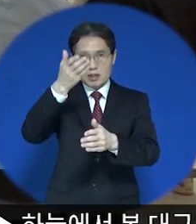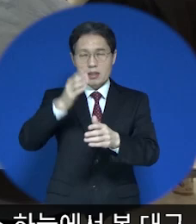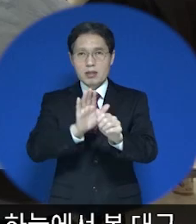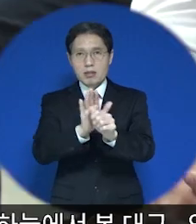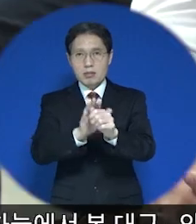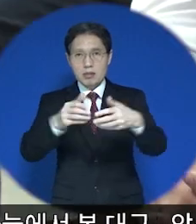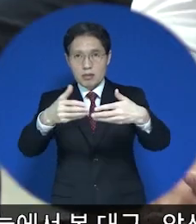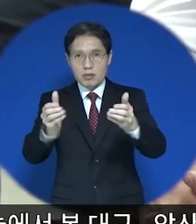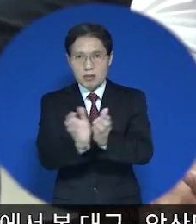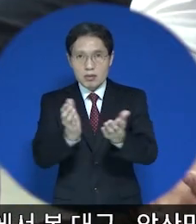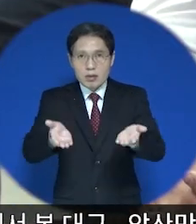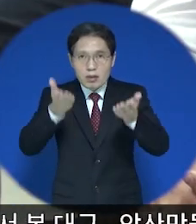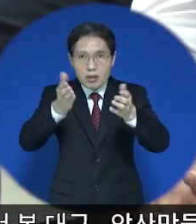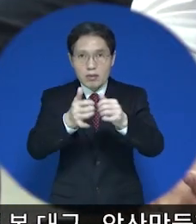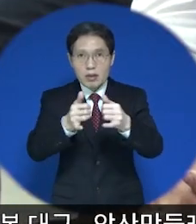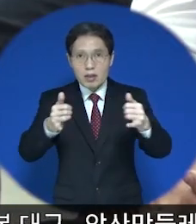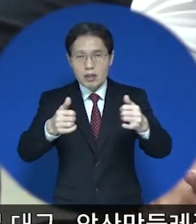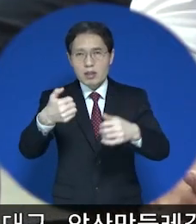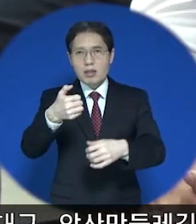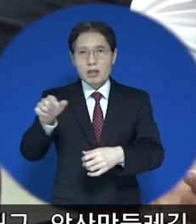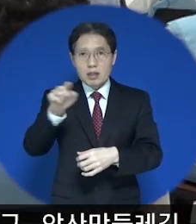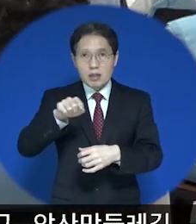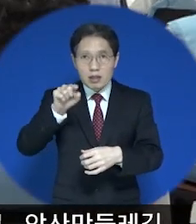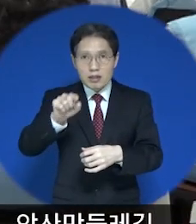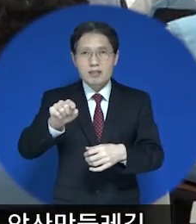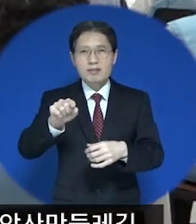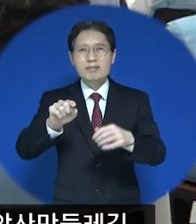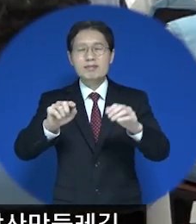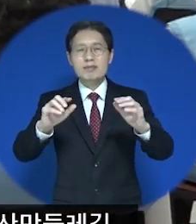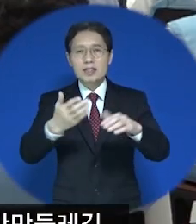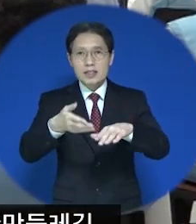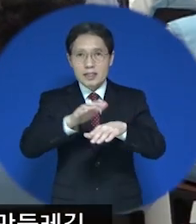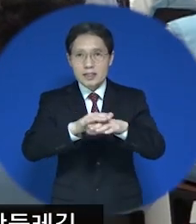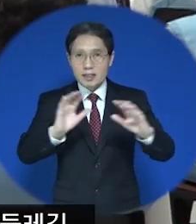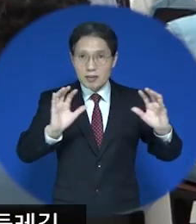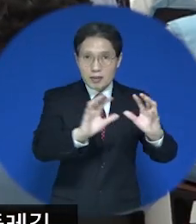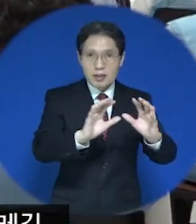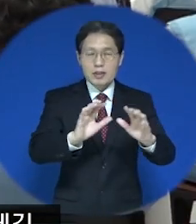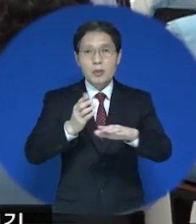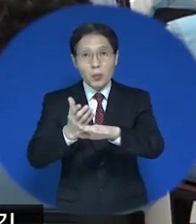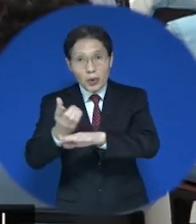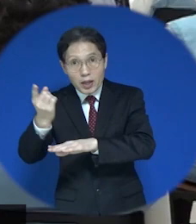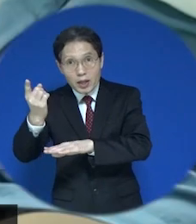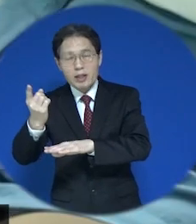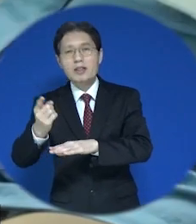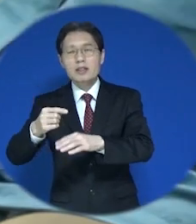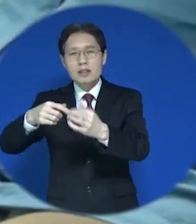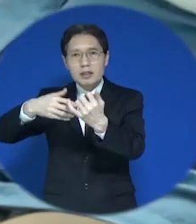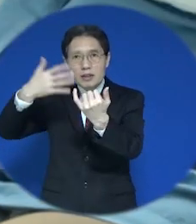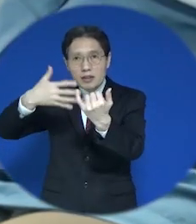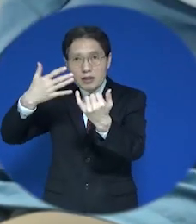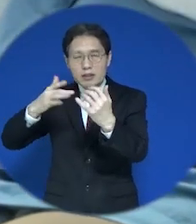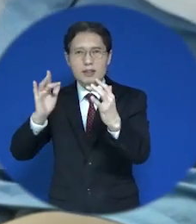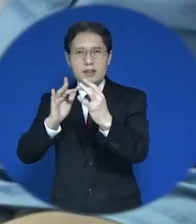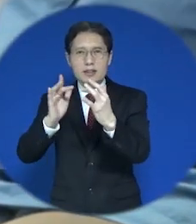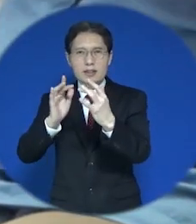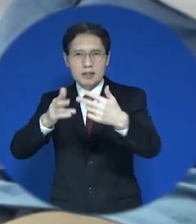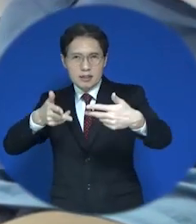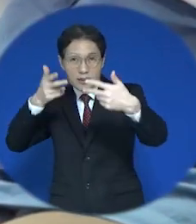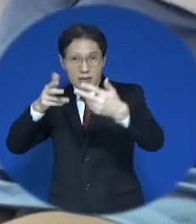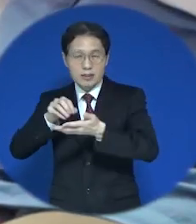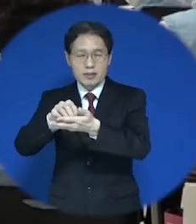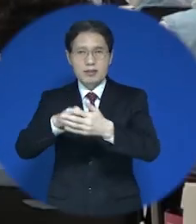서포터즈 자원봉사자 중 50명이 오프라인으로 참가하고 그 외에 서포터즈는 유튜브를 통해 온라인으로